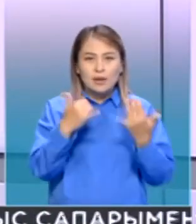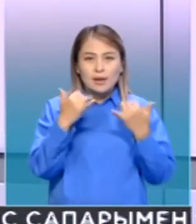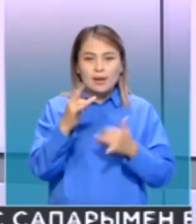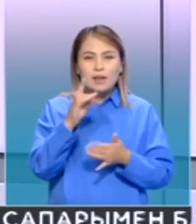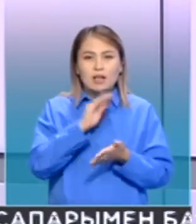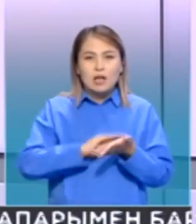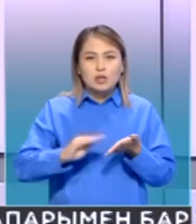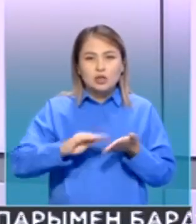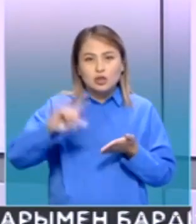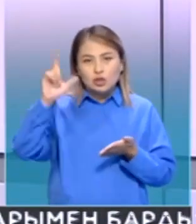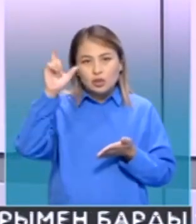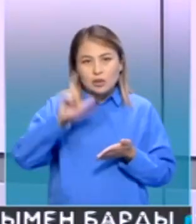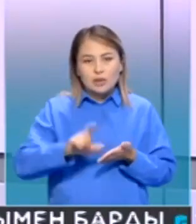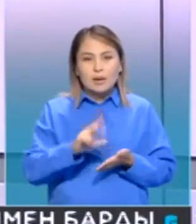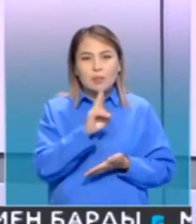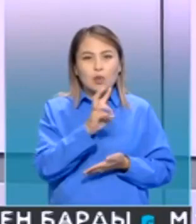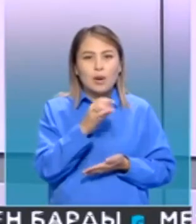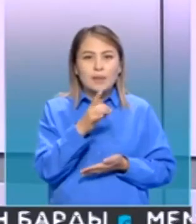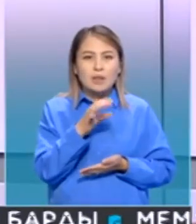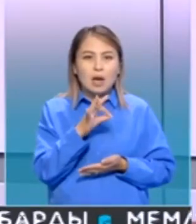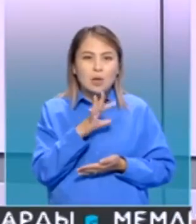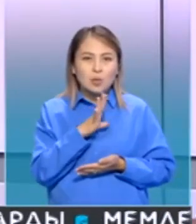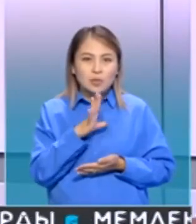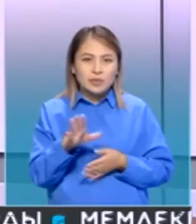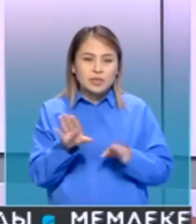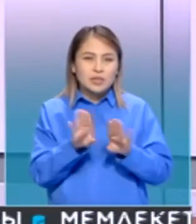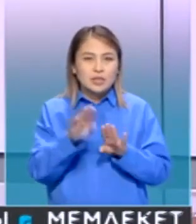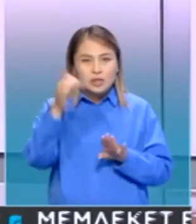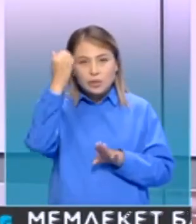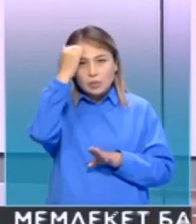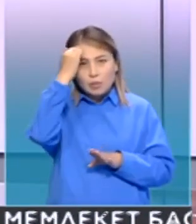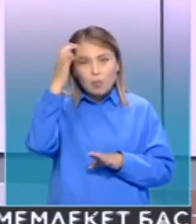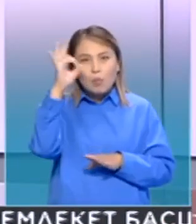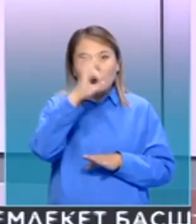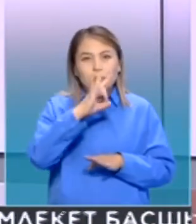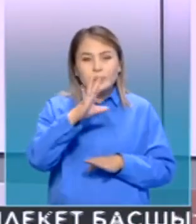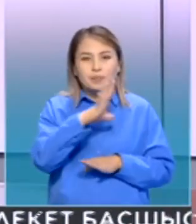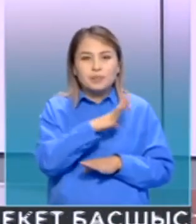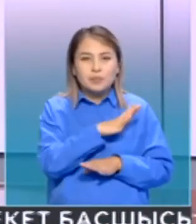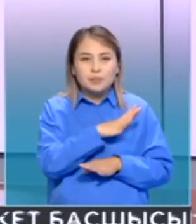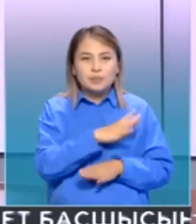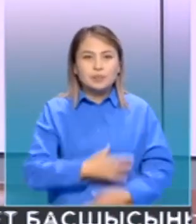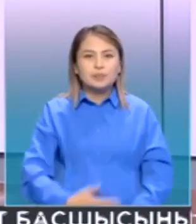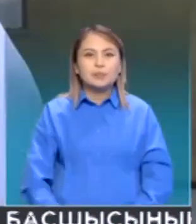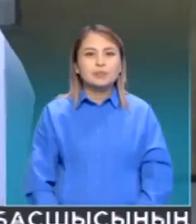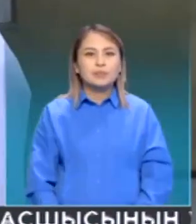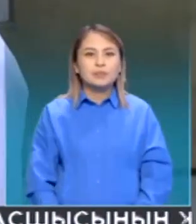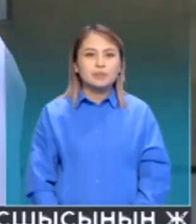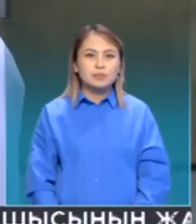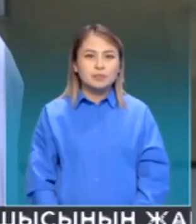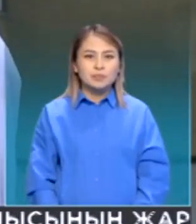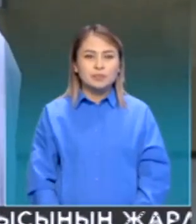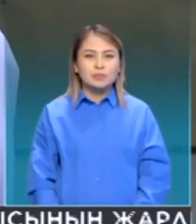бүгін классик жазушы мен оның шәкірті Қайым Мұхамедхановтың еңселі ескерткіші бой көтерді.